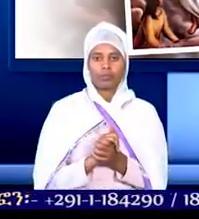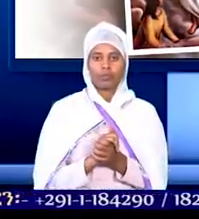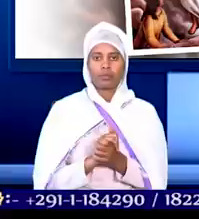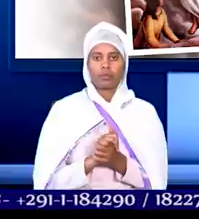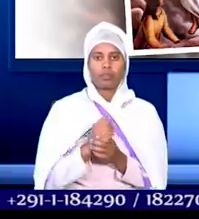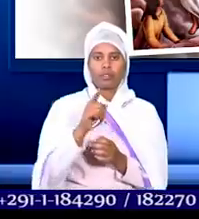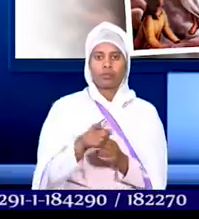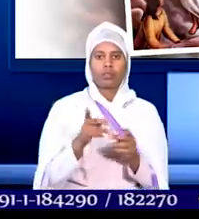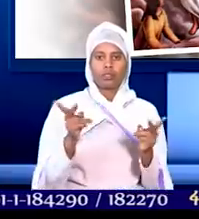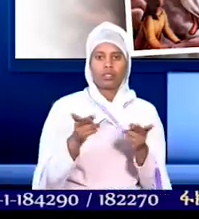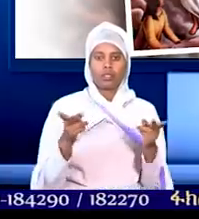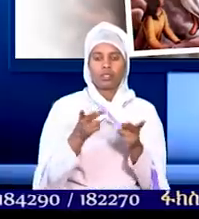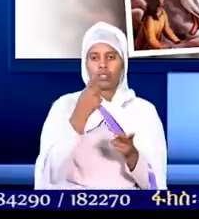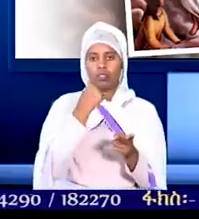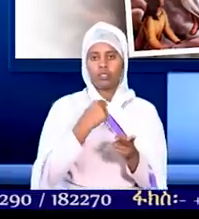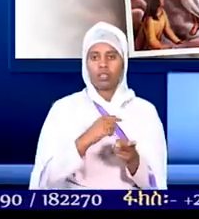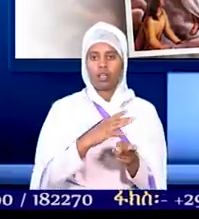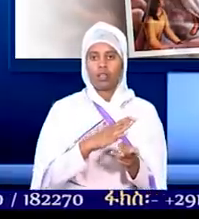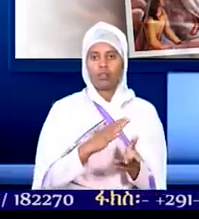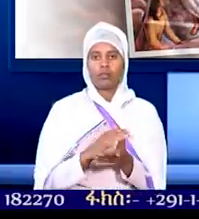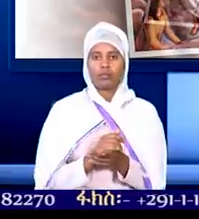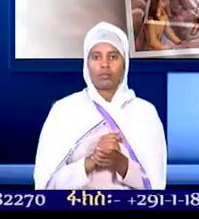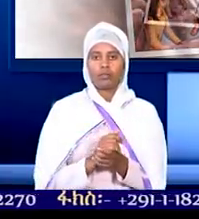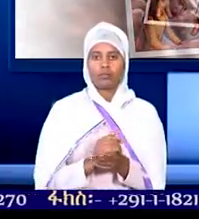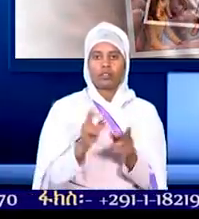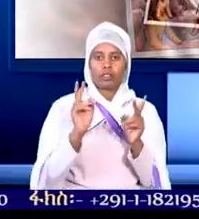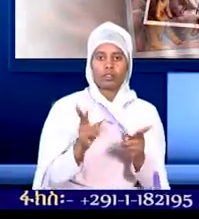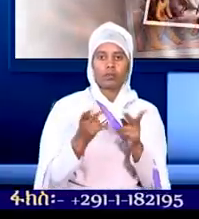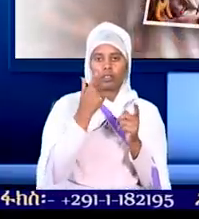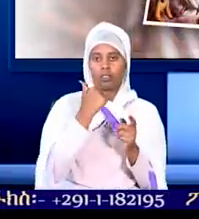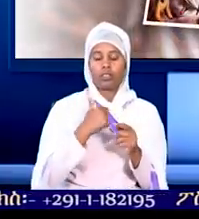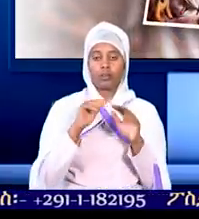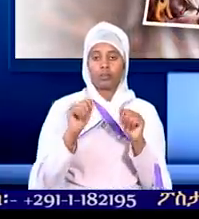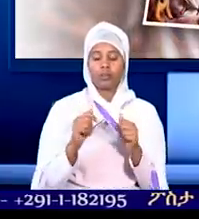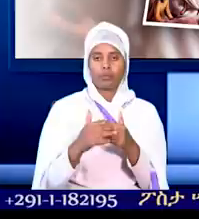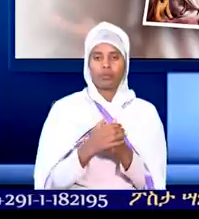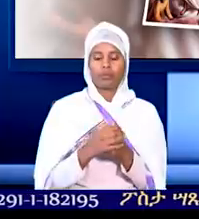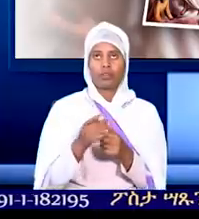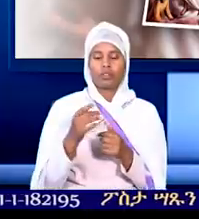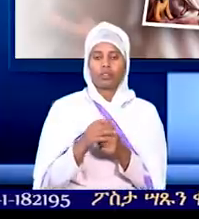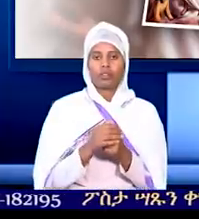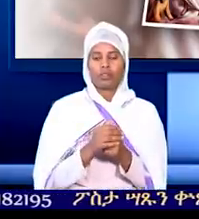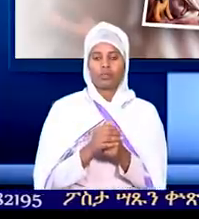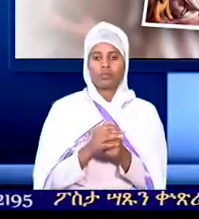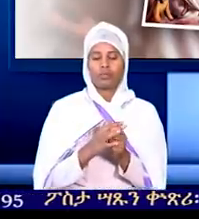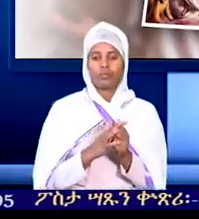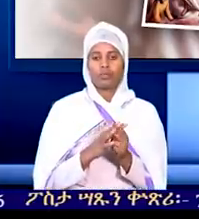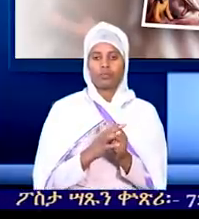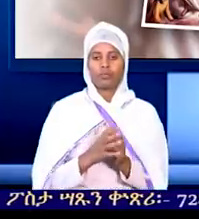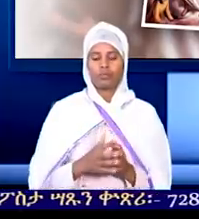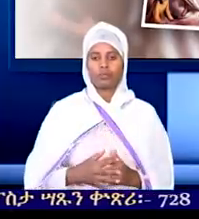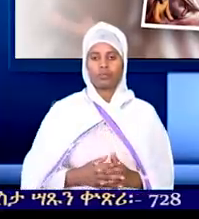እዩ። እዚ ክገልጸልና ከሎ ከምዚ በለ፣